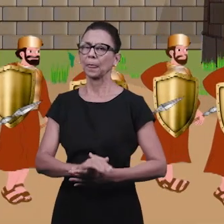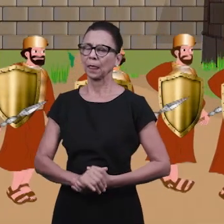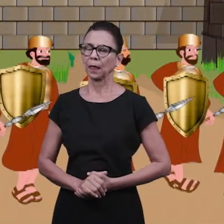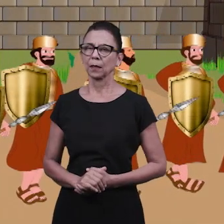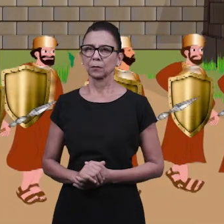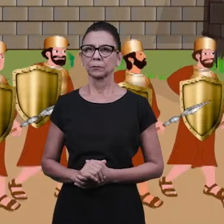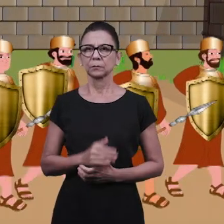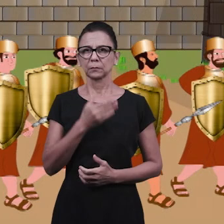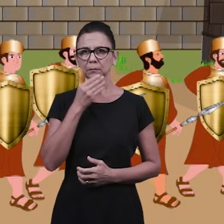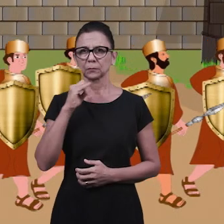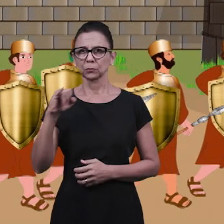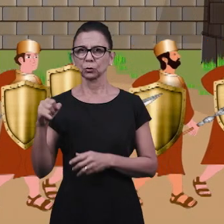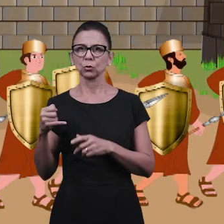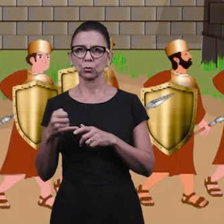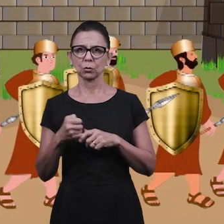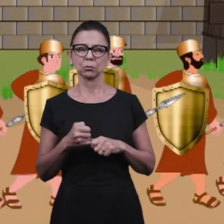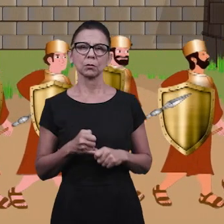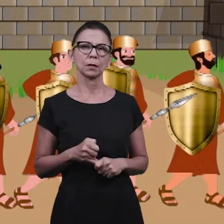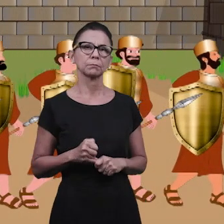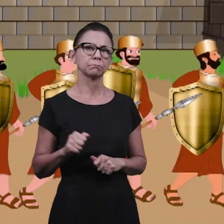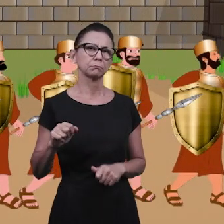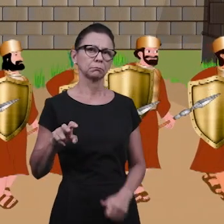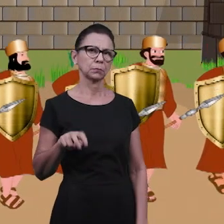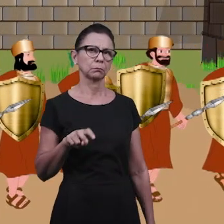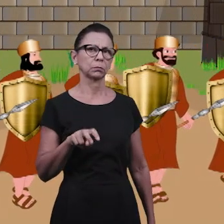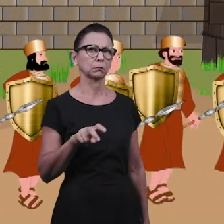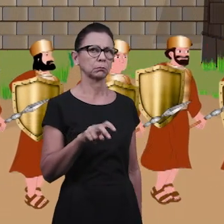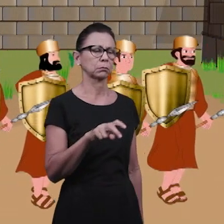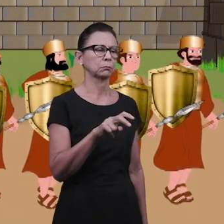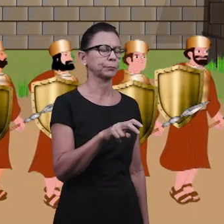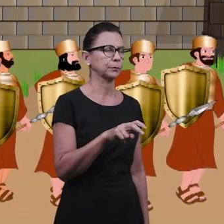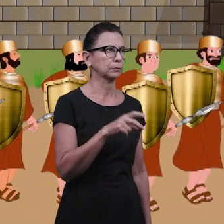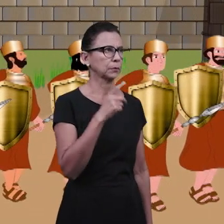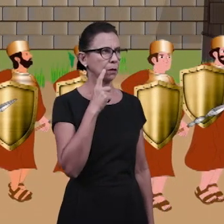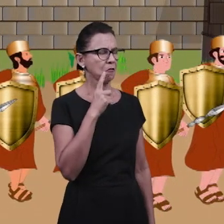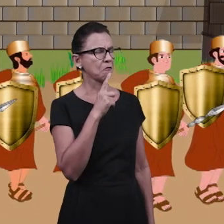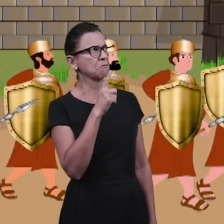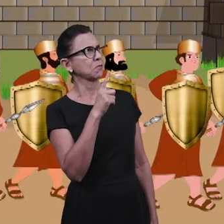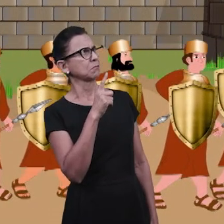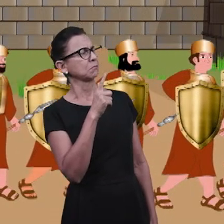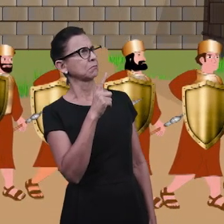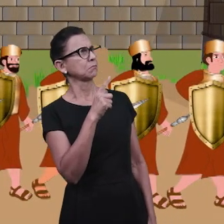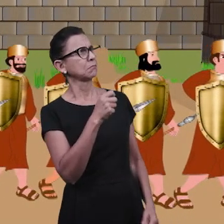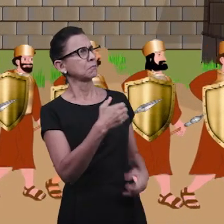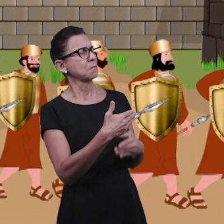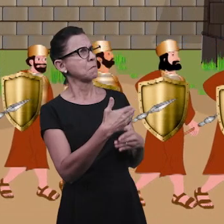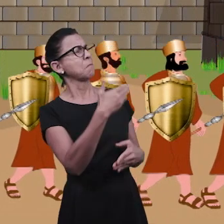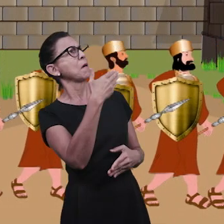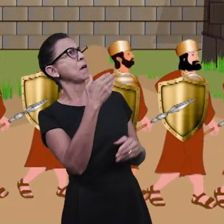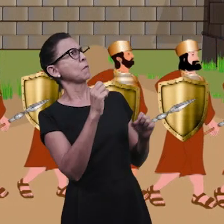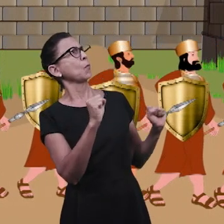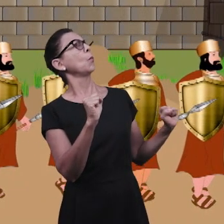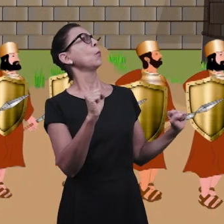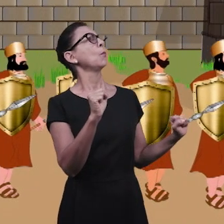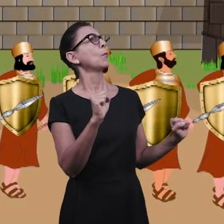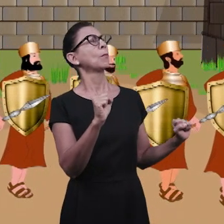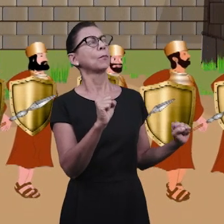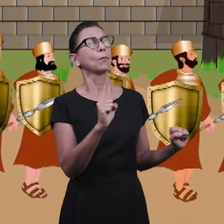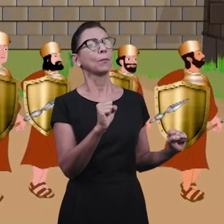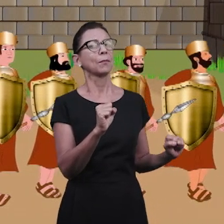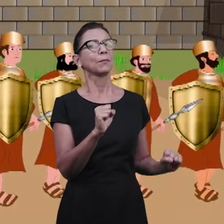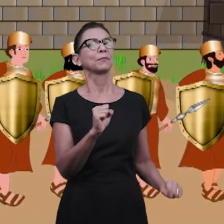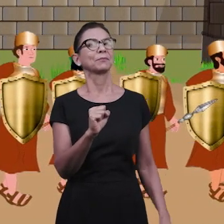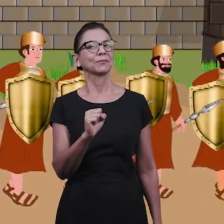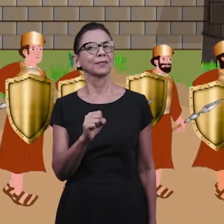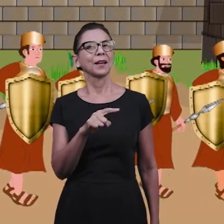est arrivé à cette ville et par détermination du Seigneur, il a été victorieux. Le Seigneur a dit à Josué qu'il